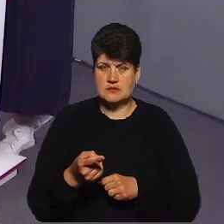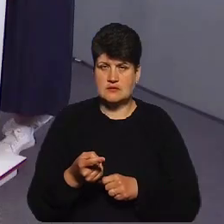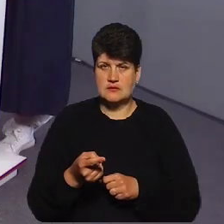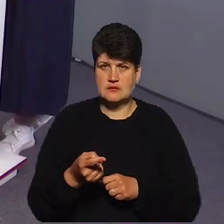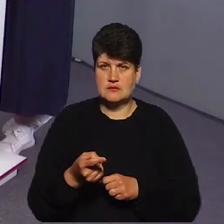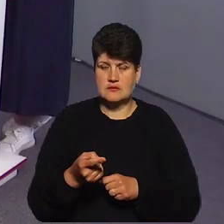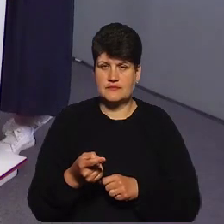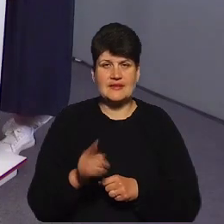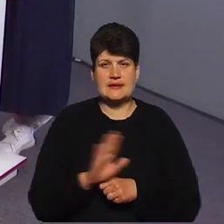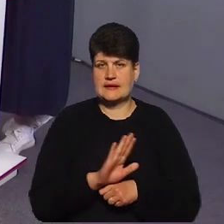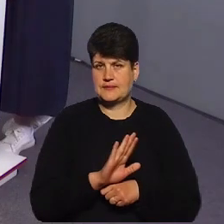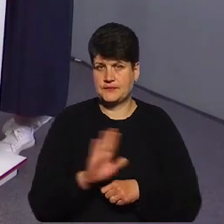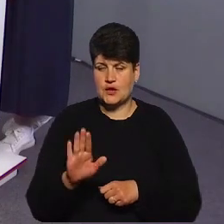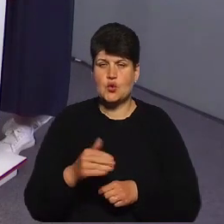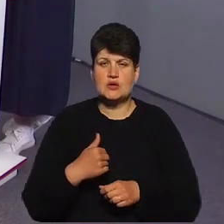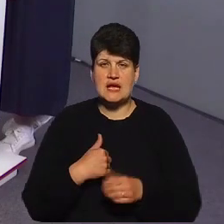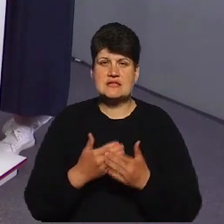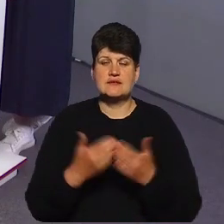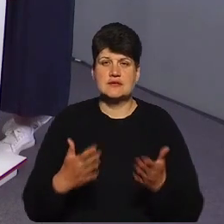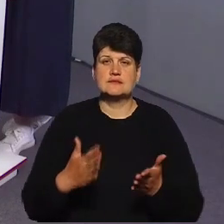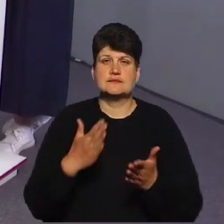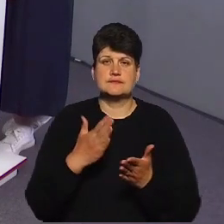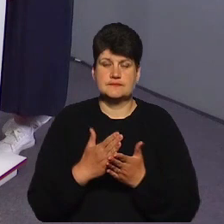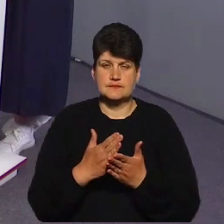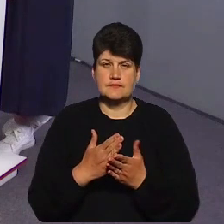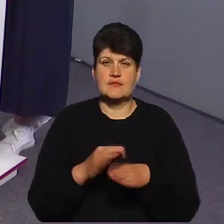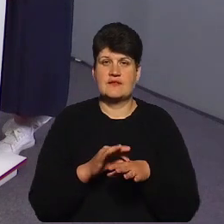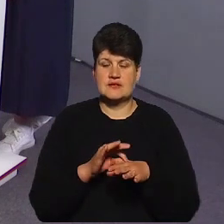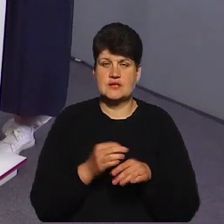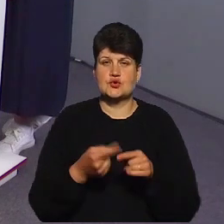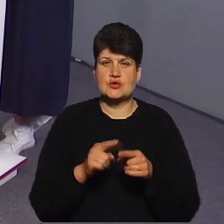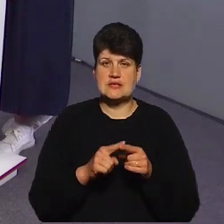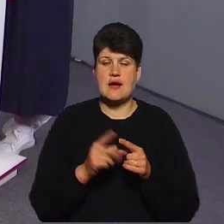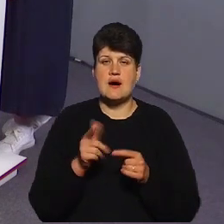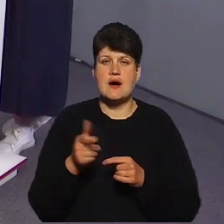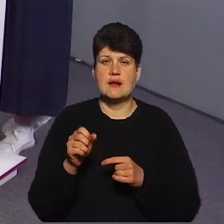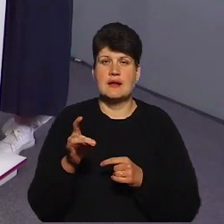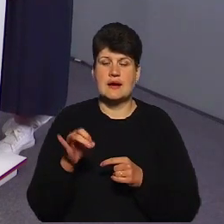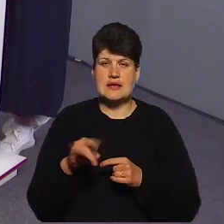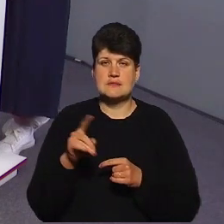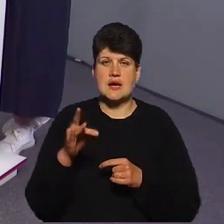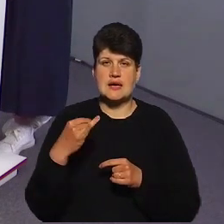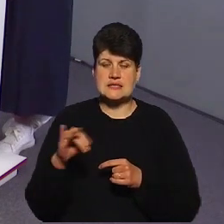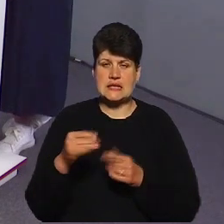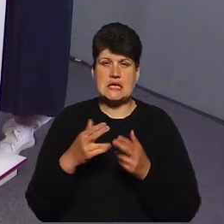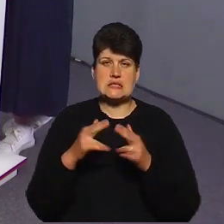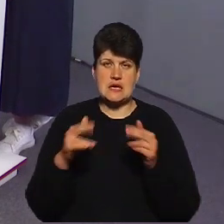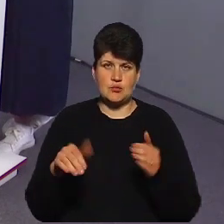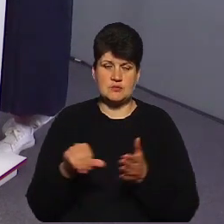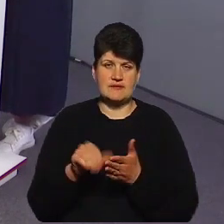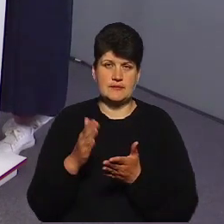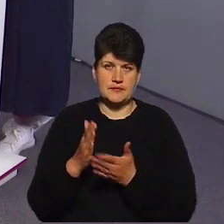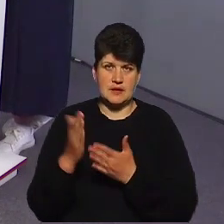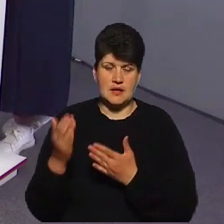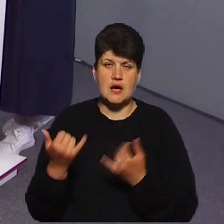нас виставка функціонує фізично, це є в галереї Збаразького замку представлена, а сьогодні о 18-й ми